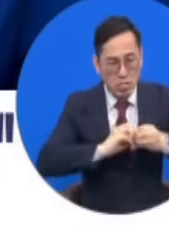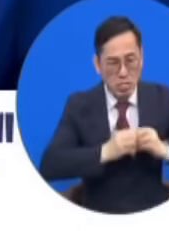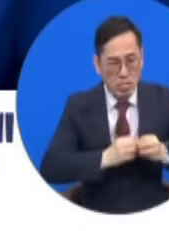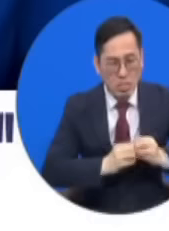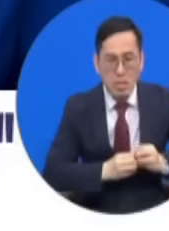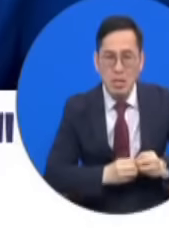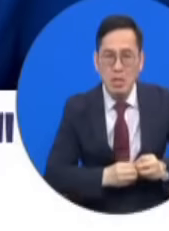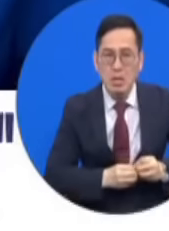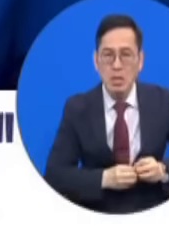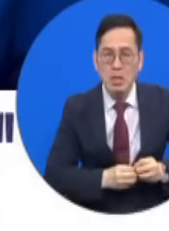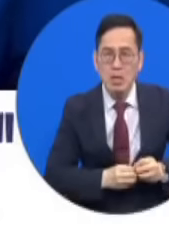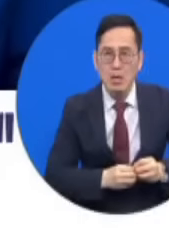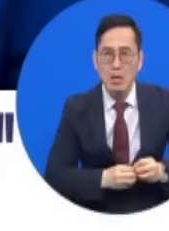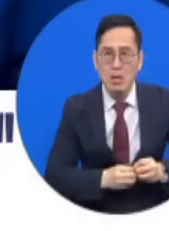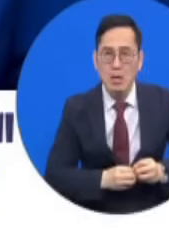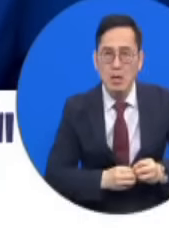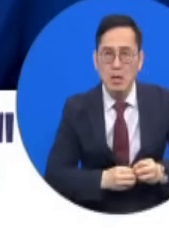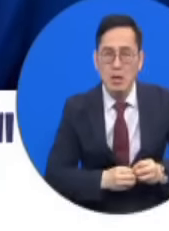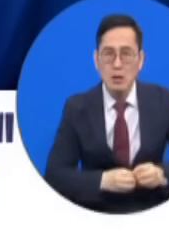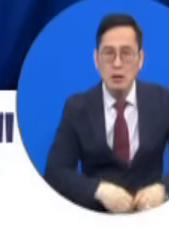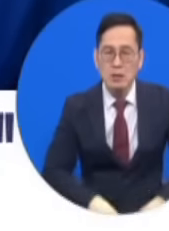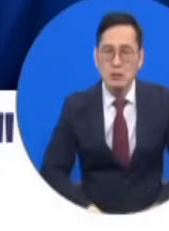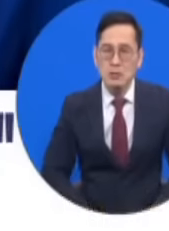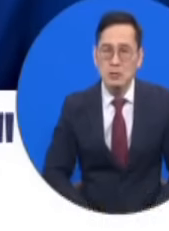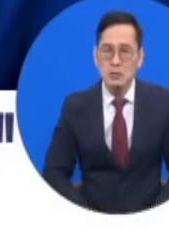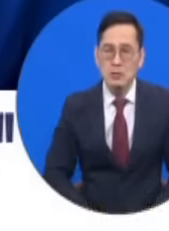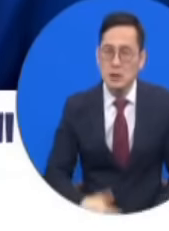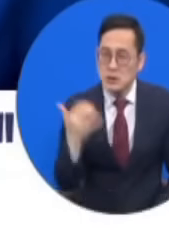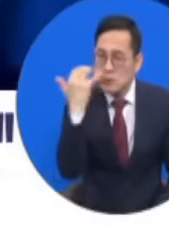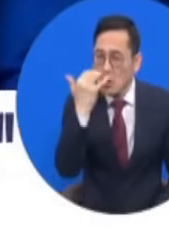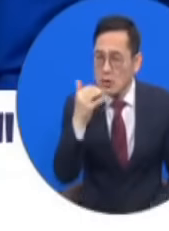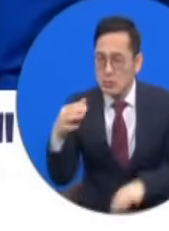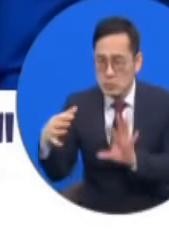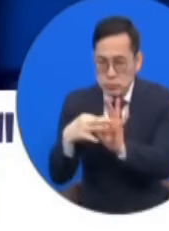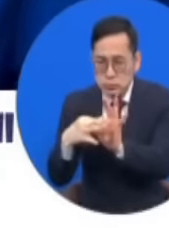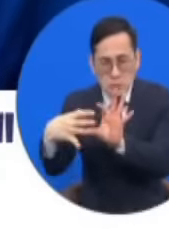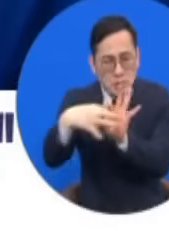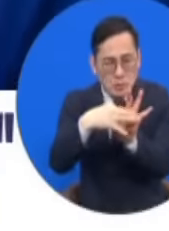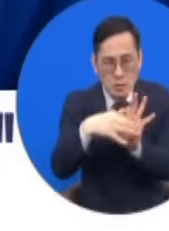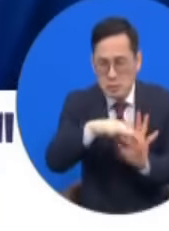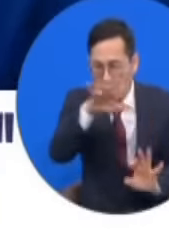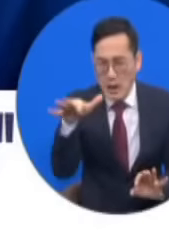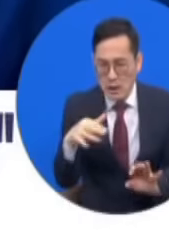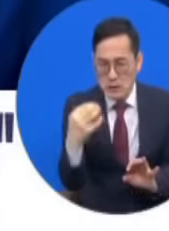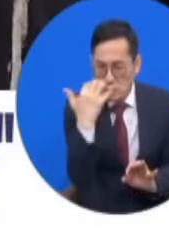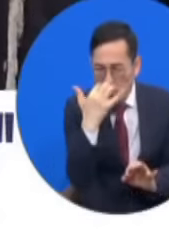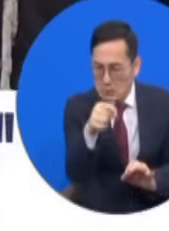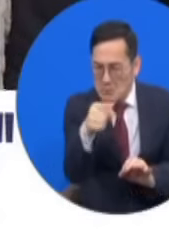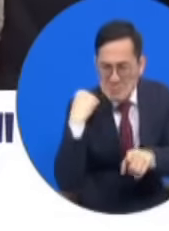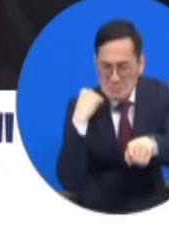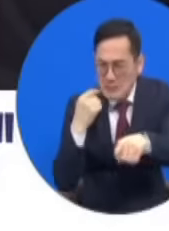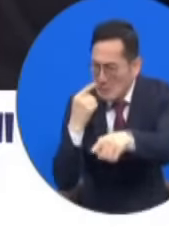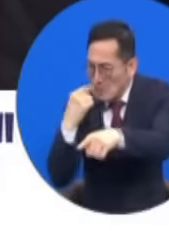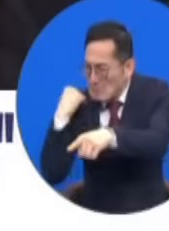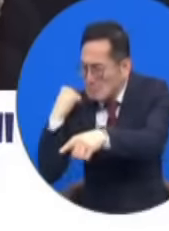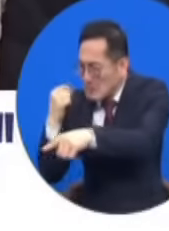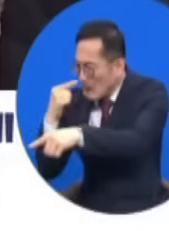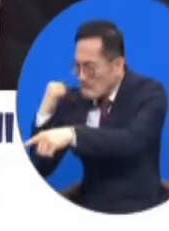걸 성과 관련돼서 전부 다 연결을 짓는단 말이에요. 그럼 기승전 다 성과 관련된 거예요. 뭐 박정희